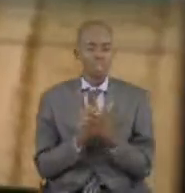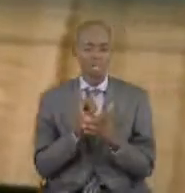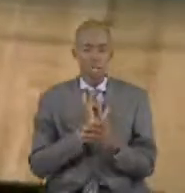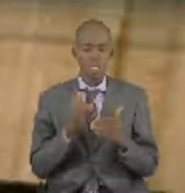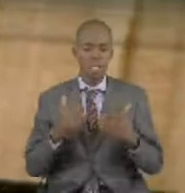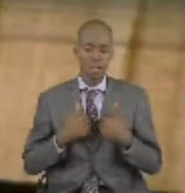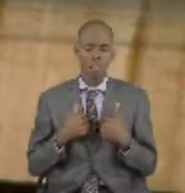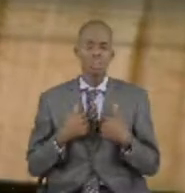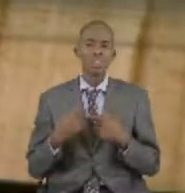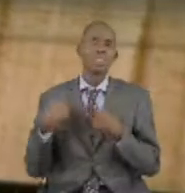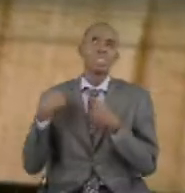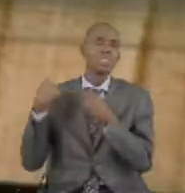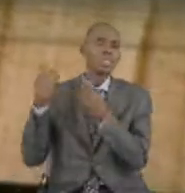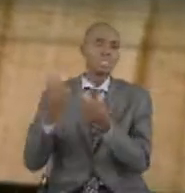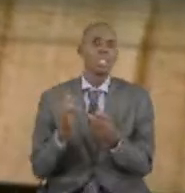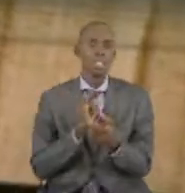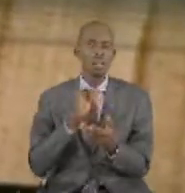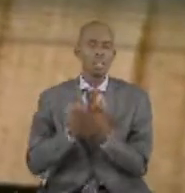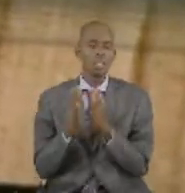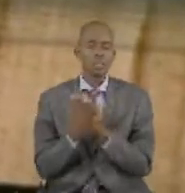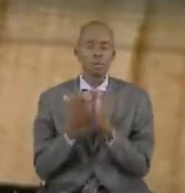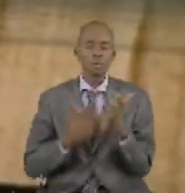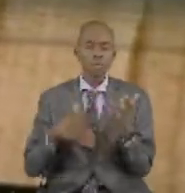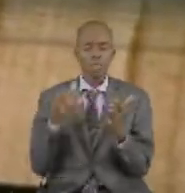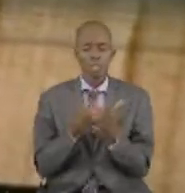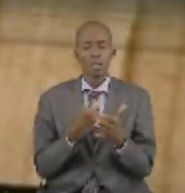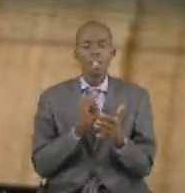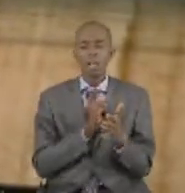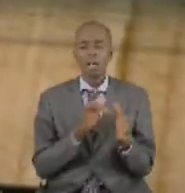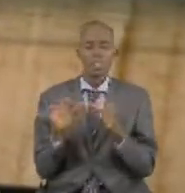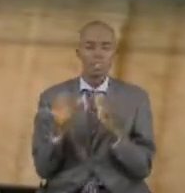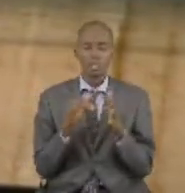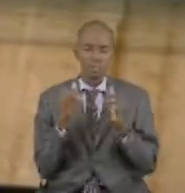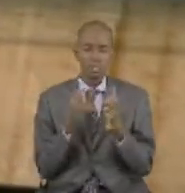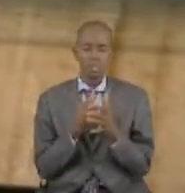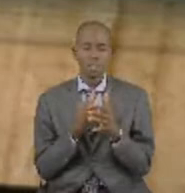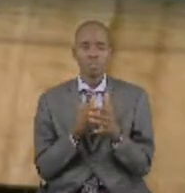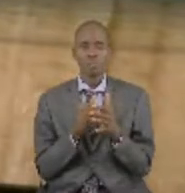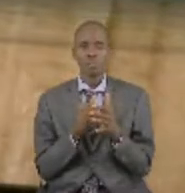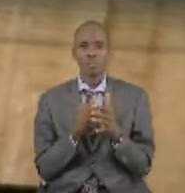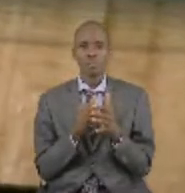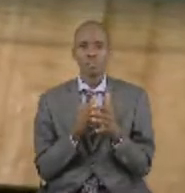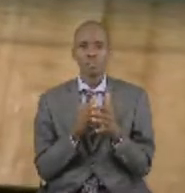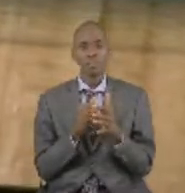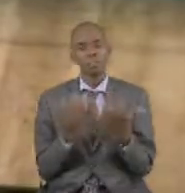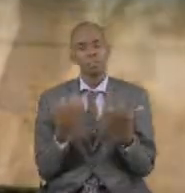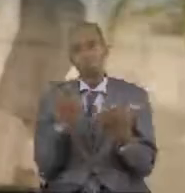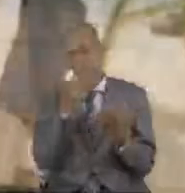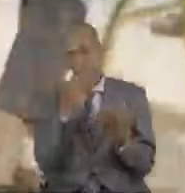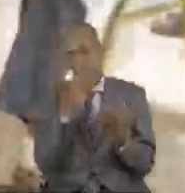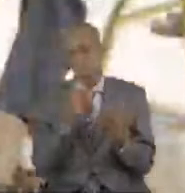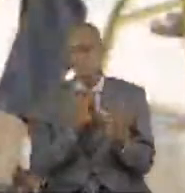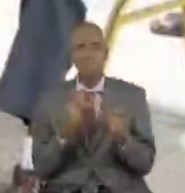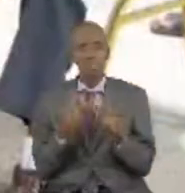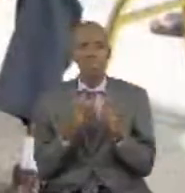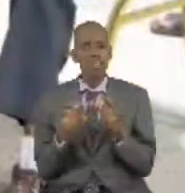que j'ai eu depuis que sur le nouveau jeu n'est pas modifié je n'ai pas je